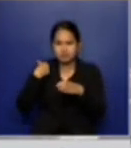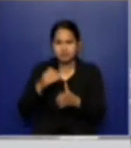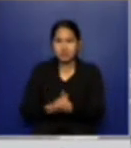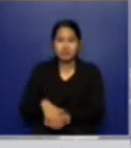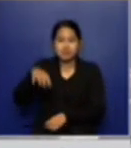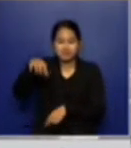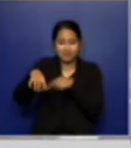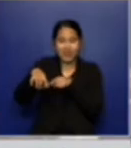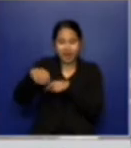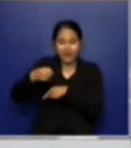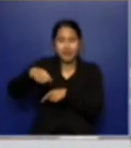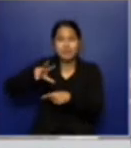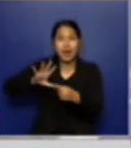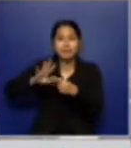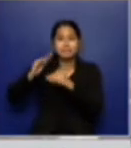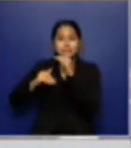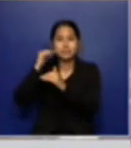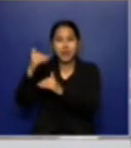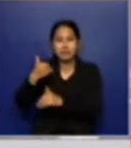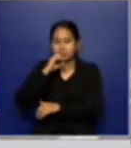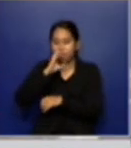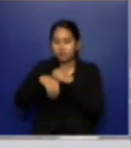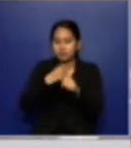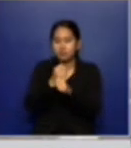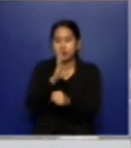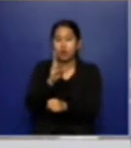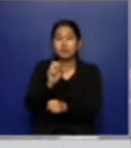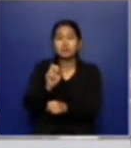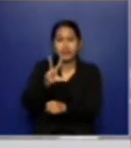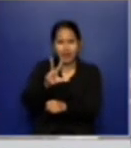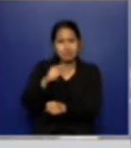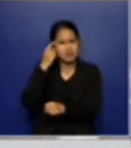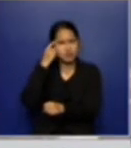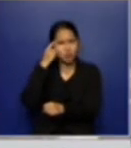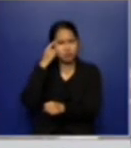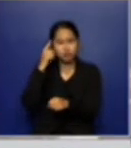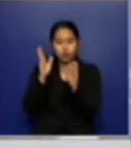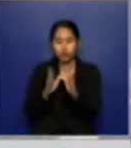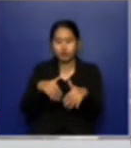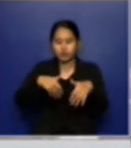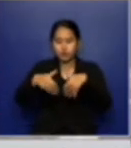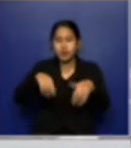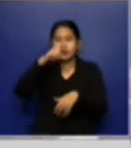ว่าในปี2563จะมีประชาชนตกงานสูงถึง